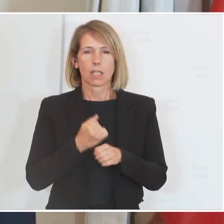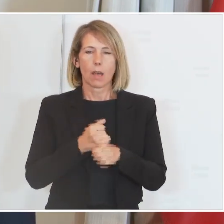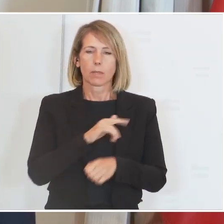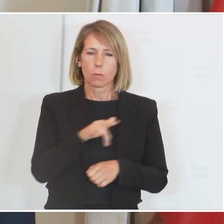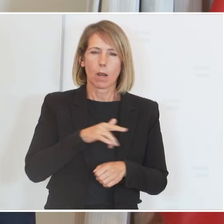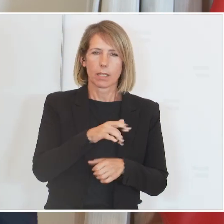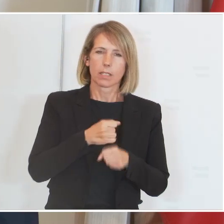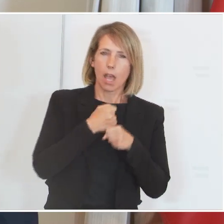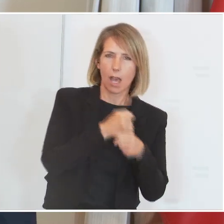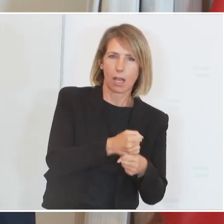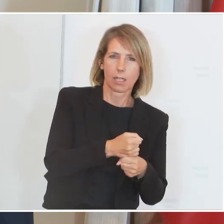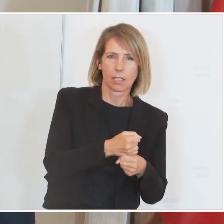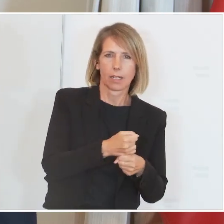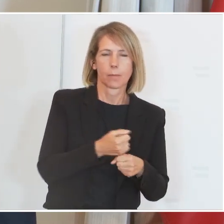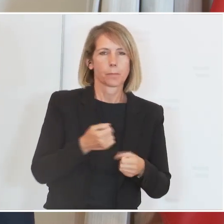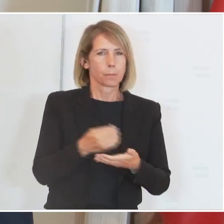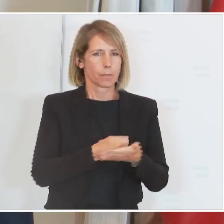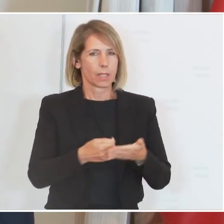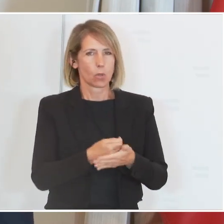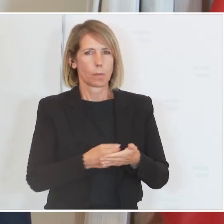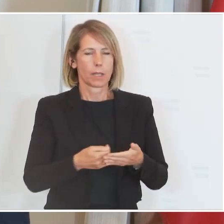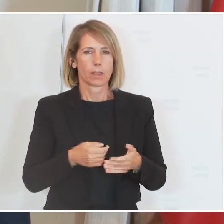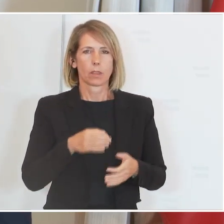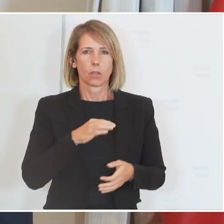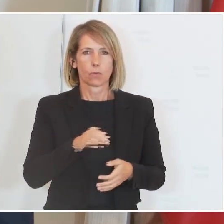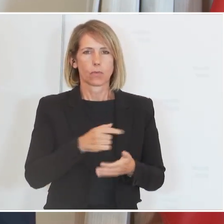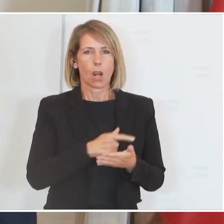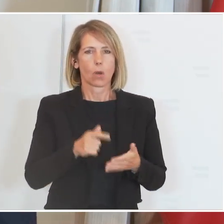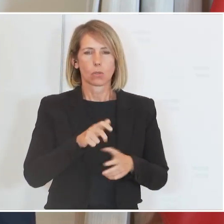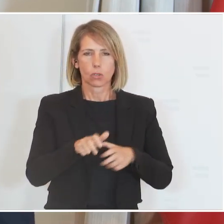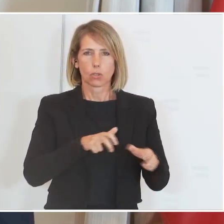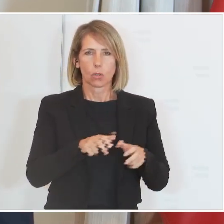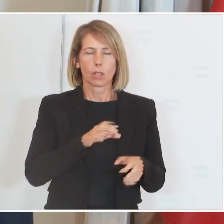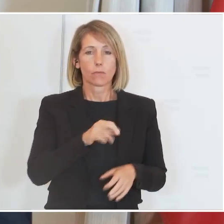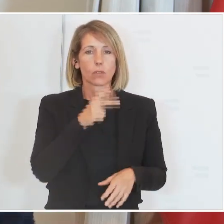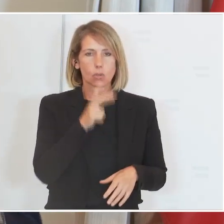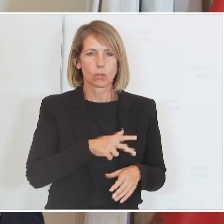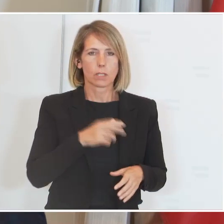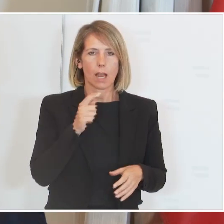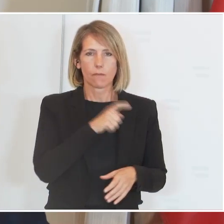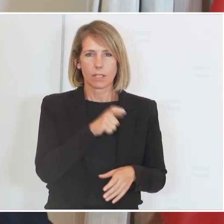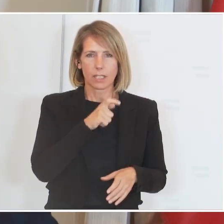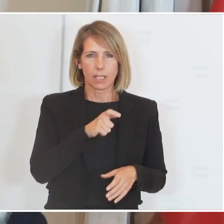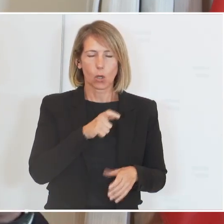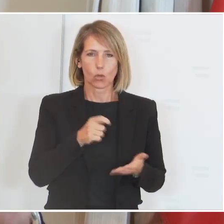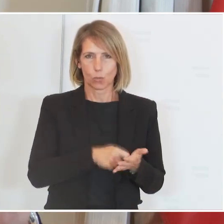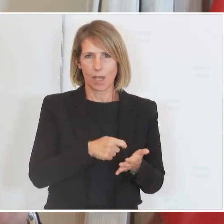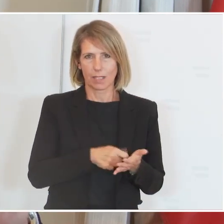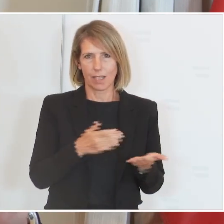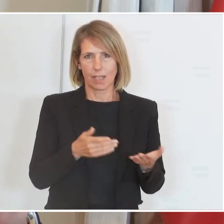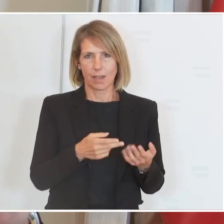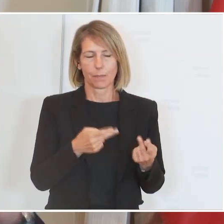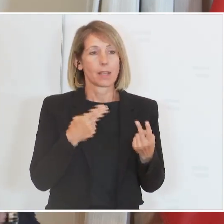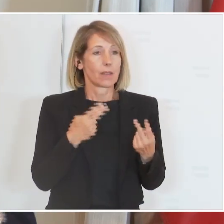heißt Einkommen und Einnahmen des Staates für die Lohnsteuer, für Sozialversicherungsbeiträge. Das heißt, unser Ziel ist